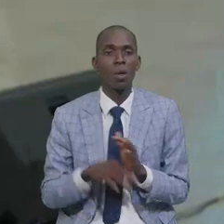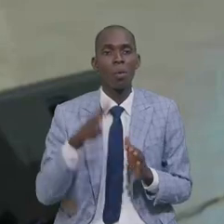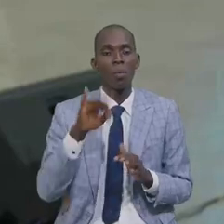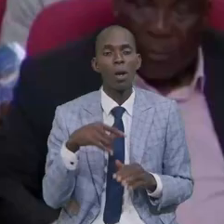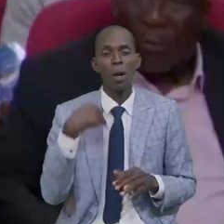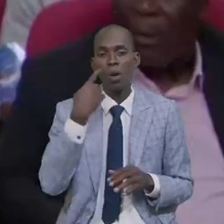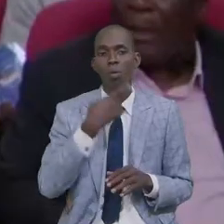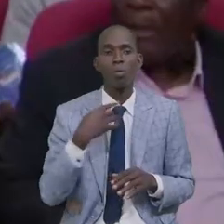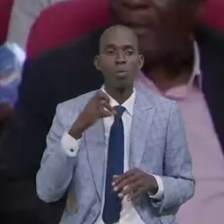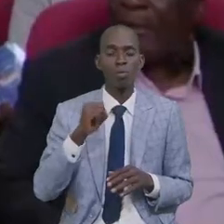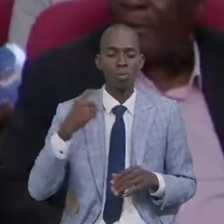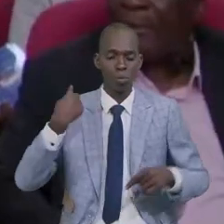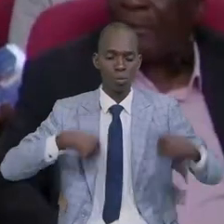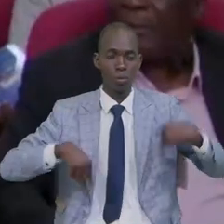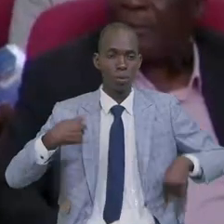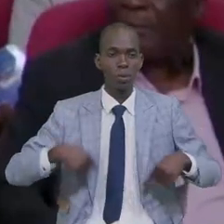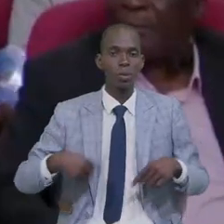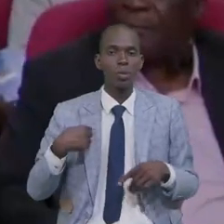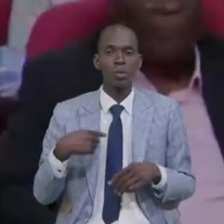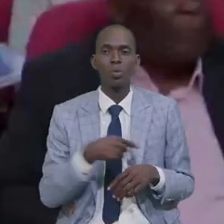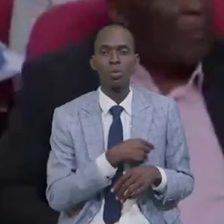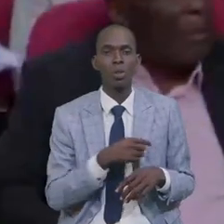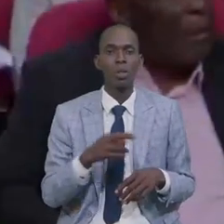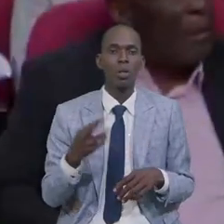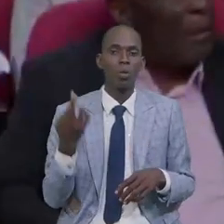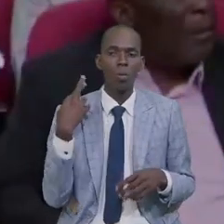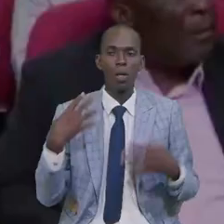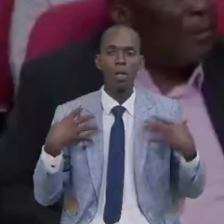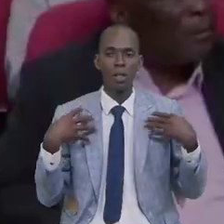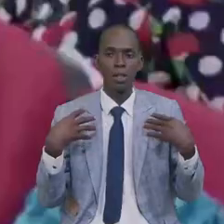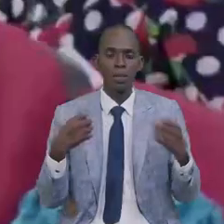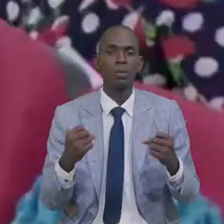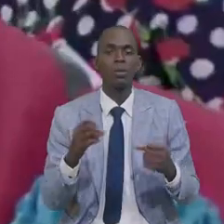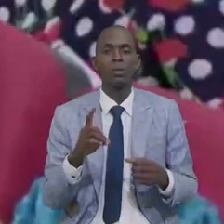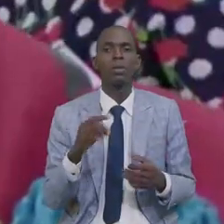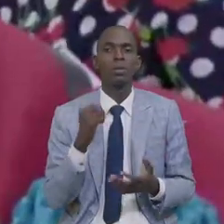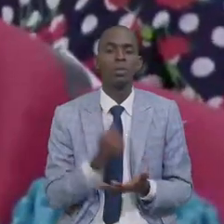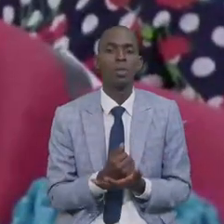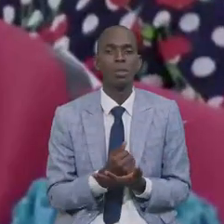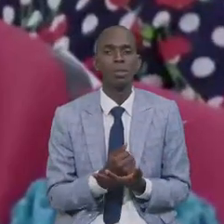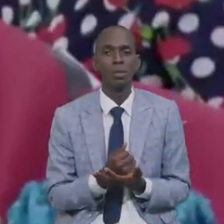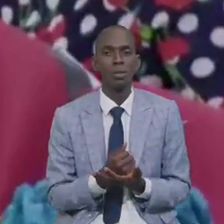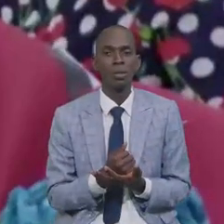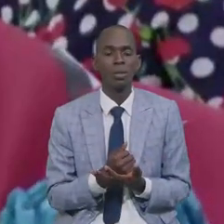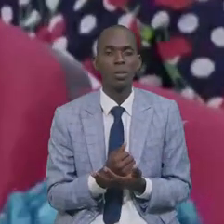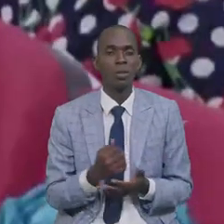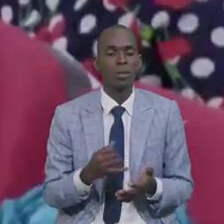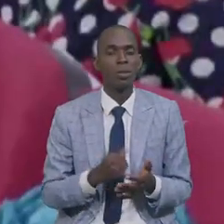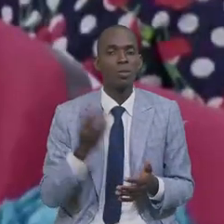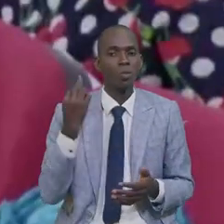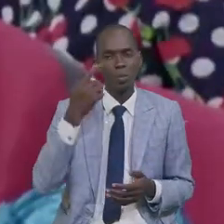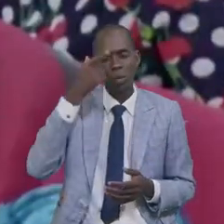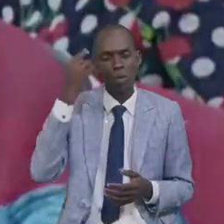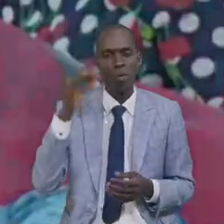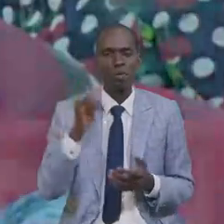Lisez-moi la suite. Par les meurtrissures duquel vous avez été guéris. C'est à